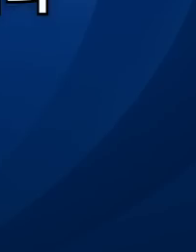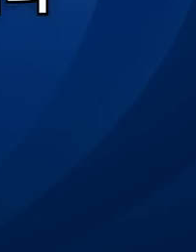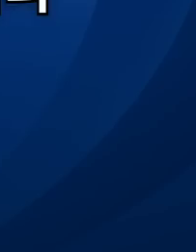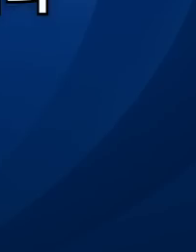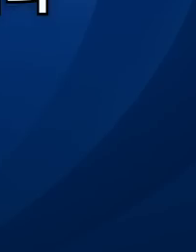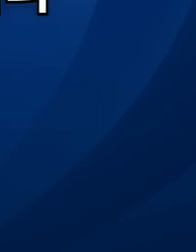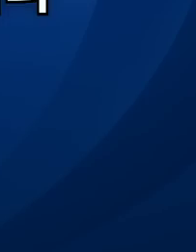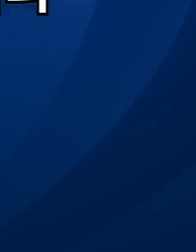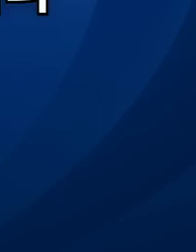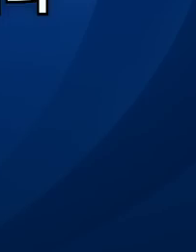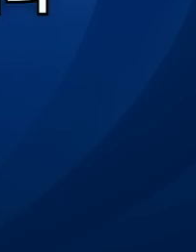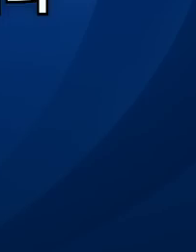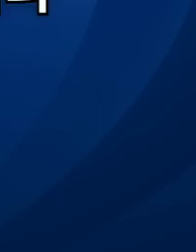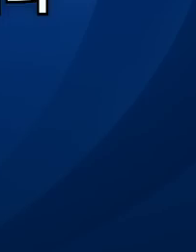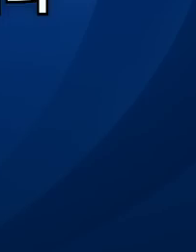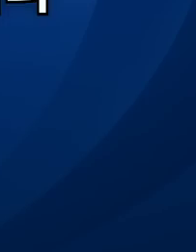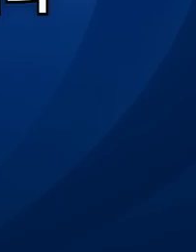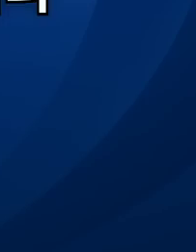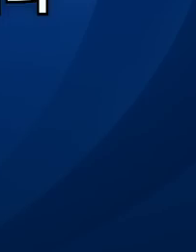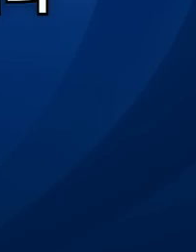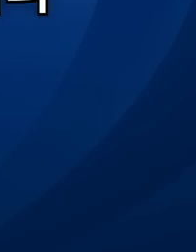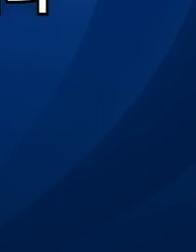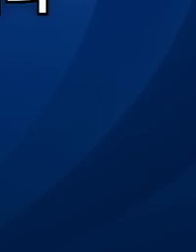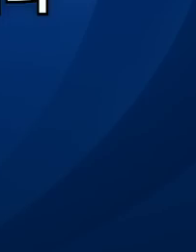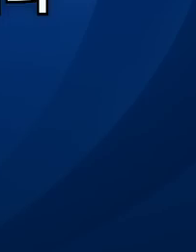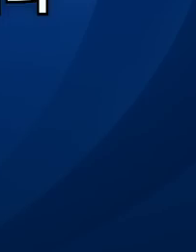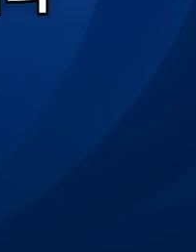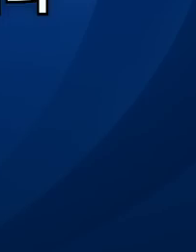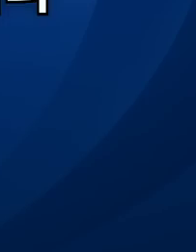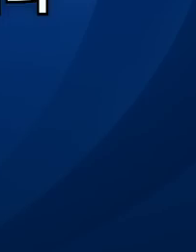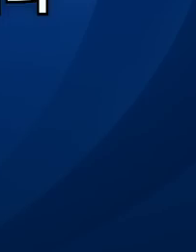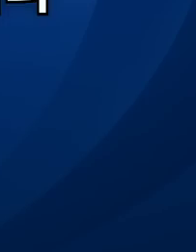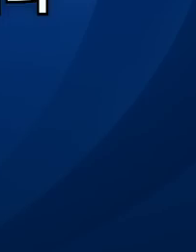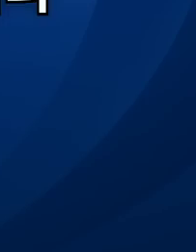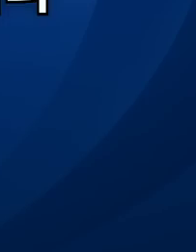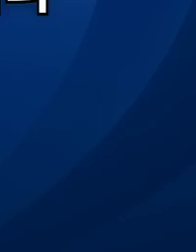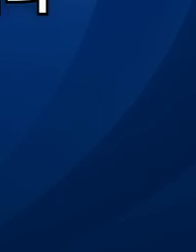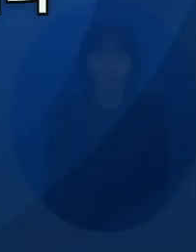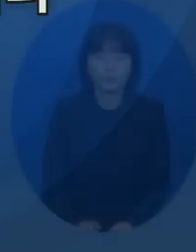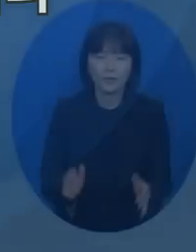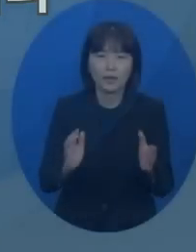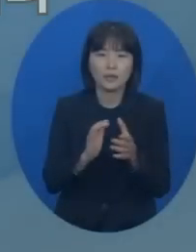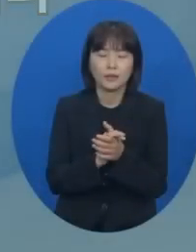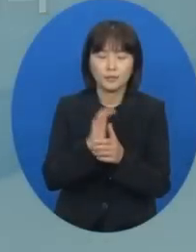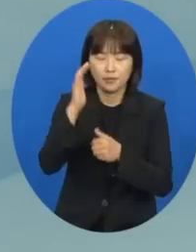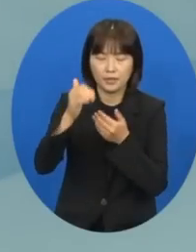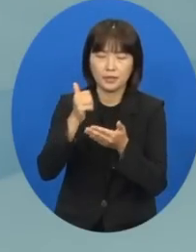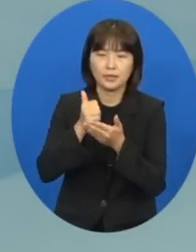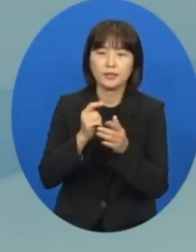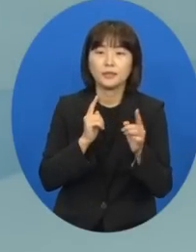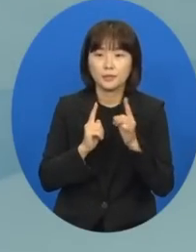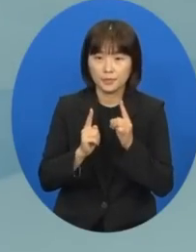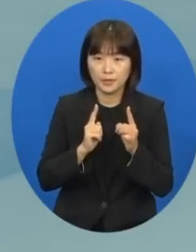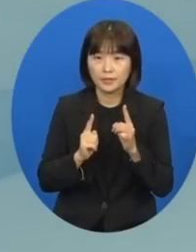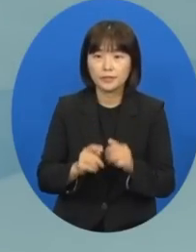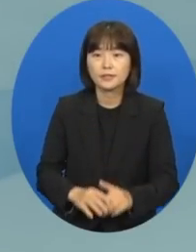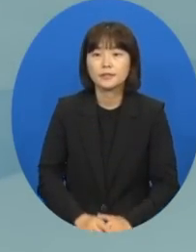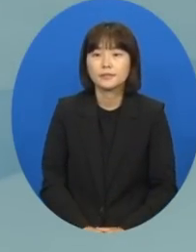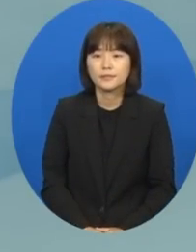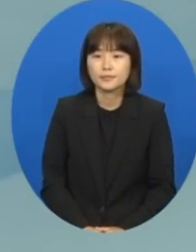전능한 하나님이라. 너는 내 앞에서 행하여 완전하라. 아멘. 하나님의 말씀입니다.